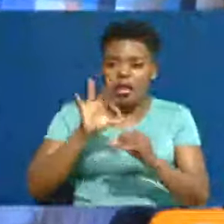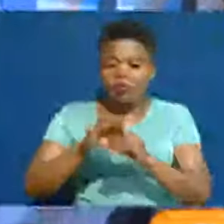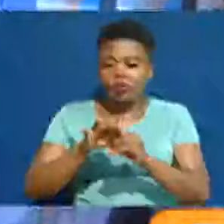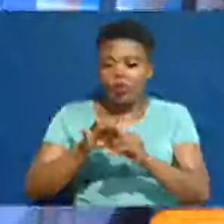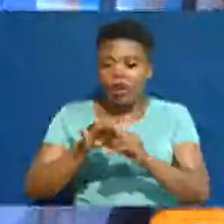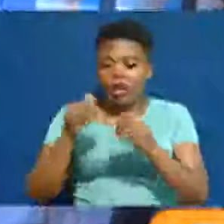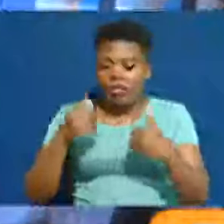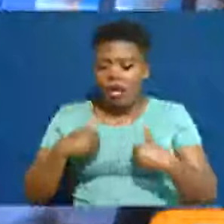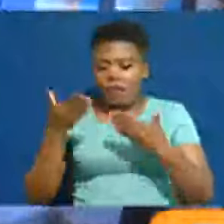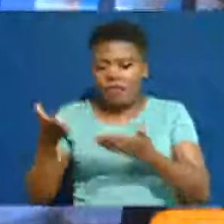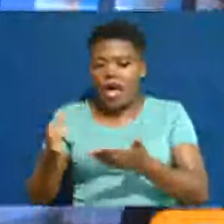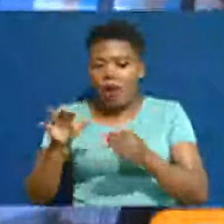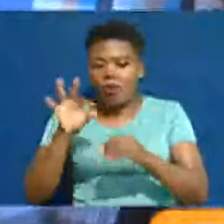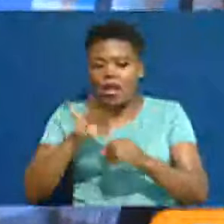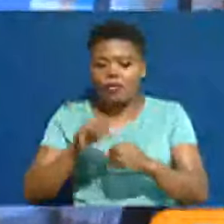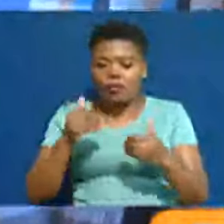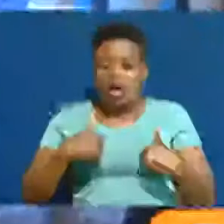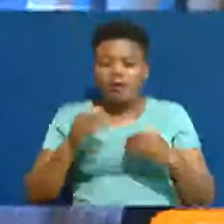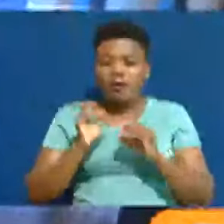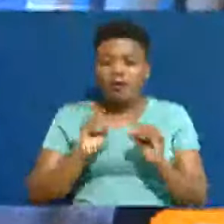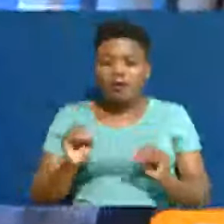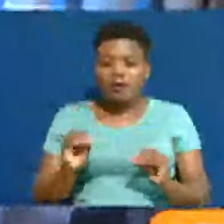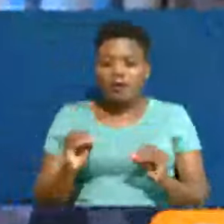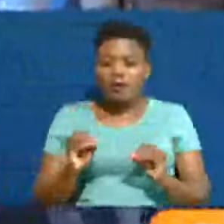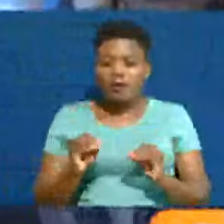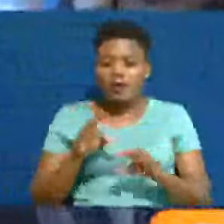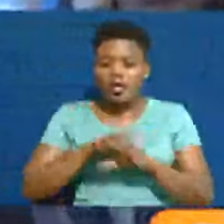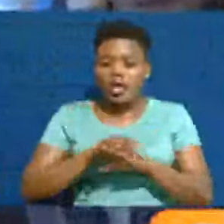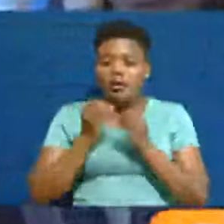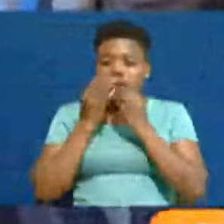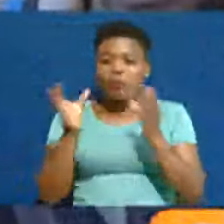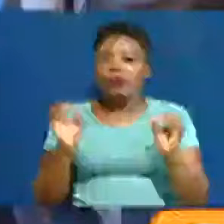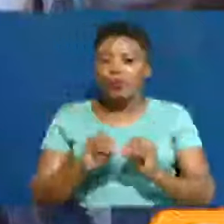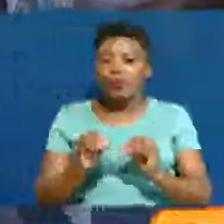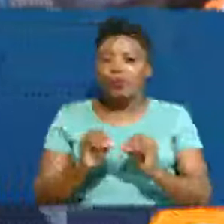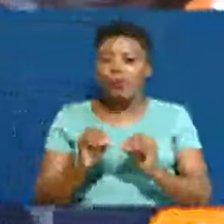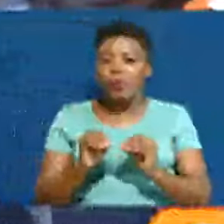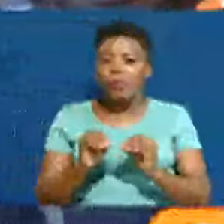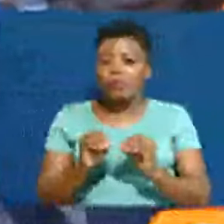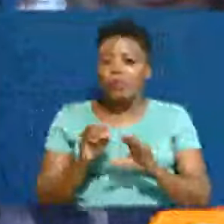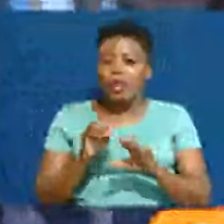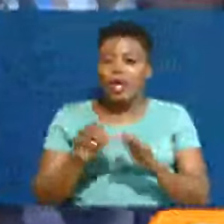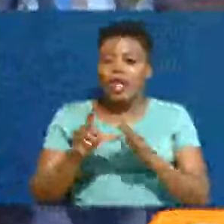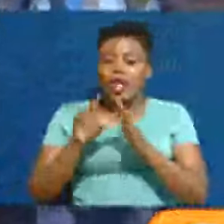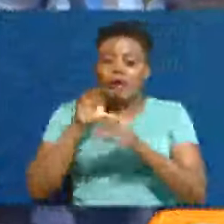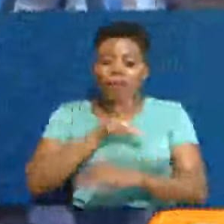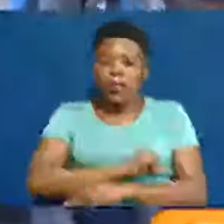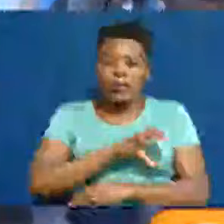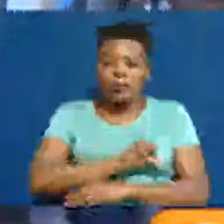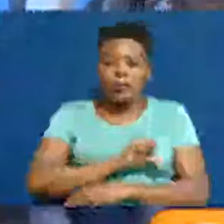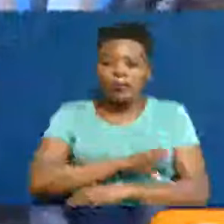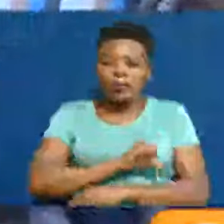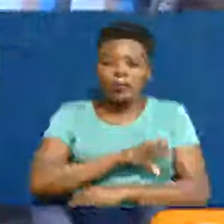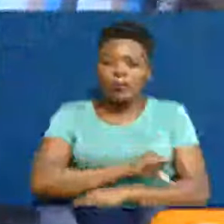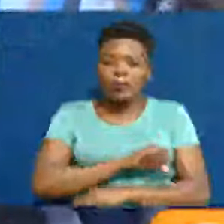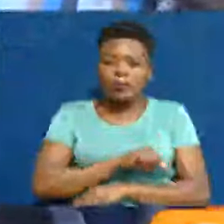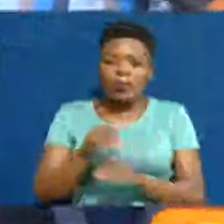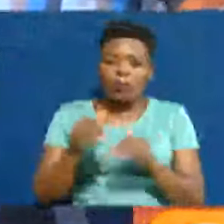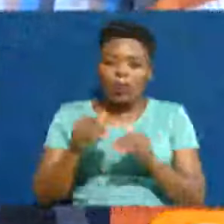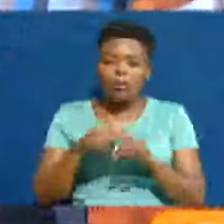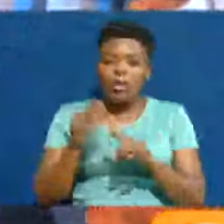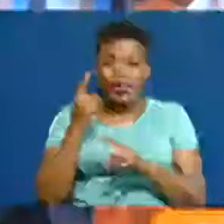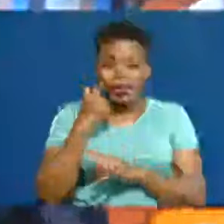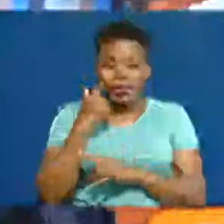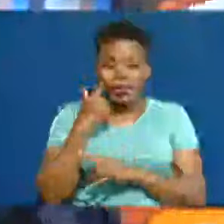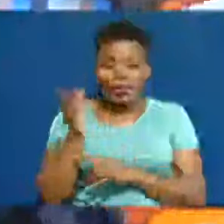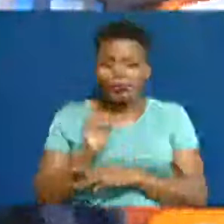ama tutakuwa nayo. Information ilikuja miezi mbili imepita, lakini mpaka